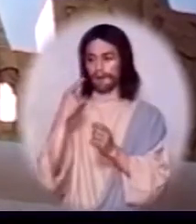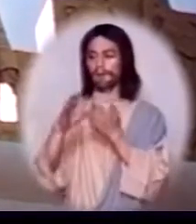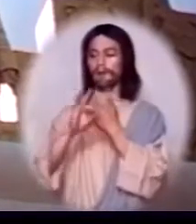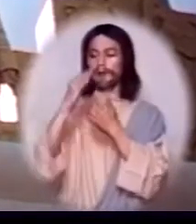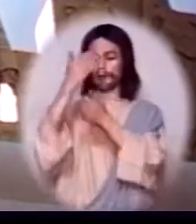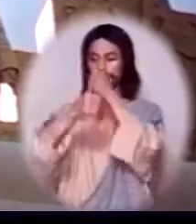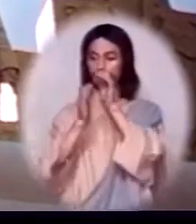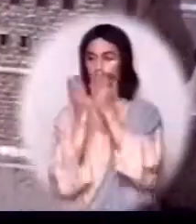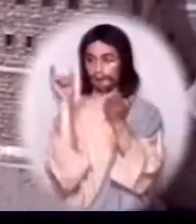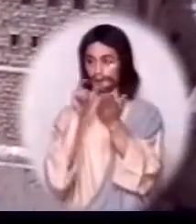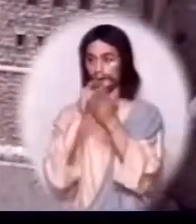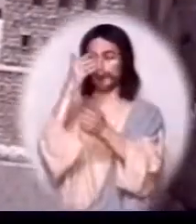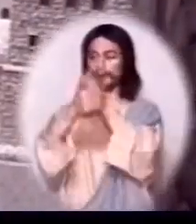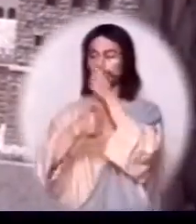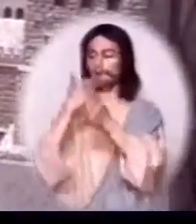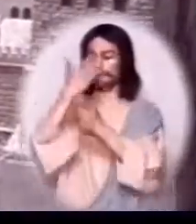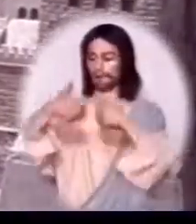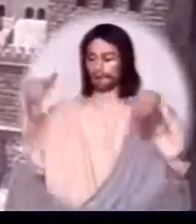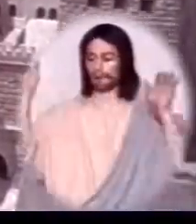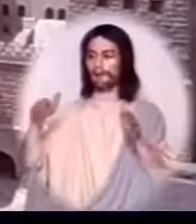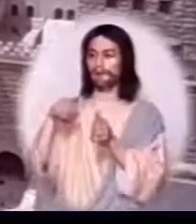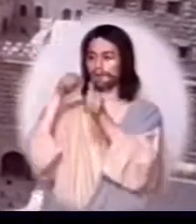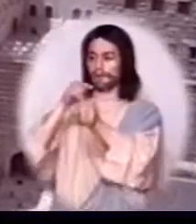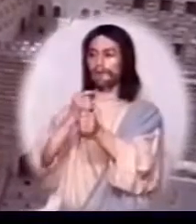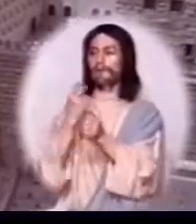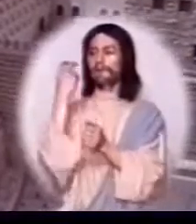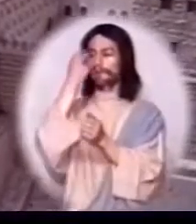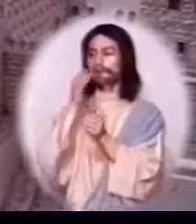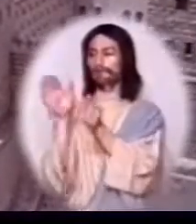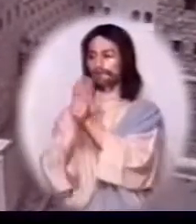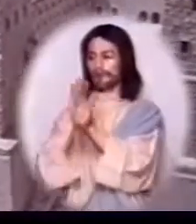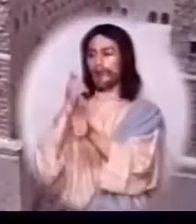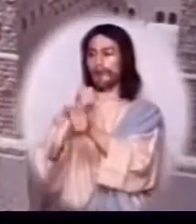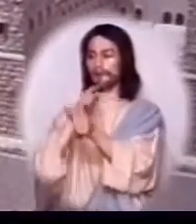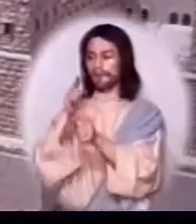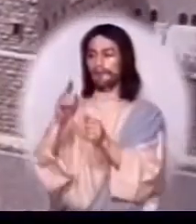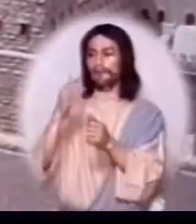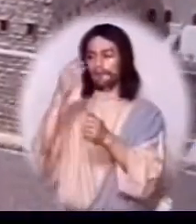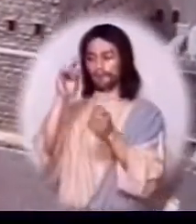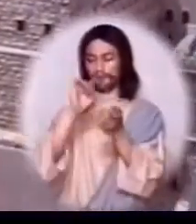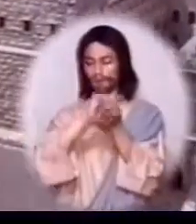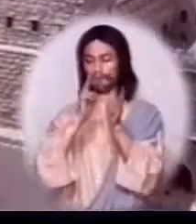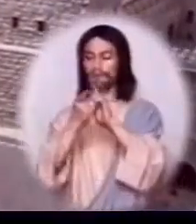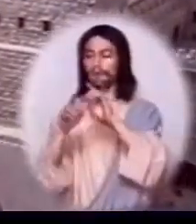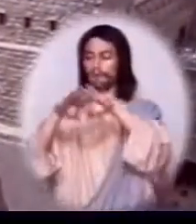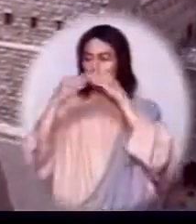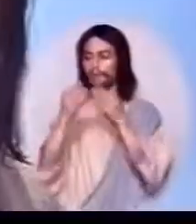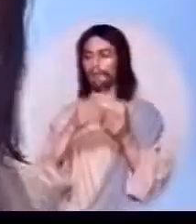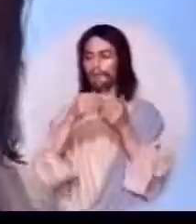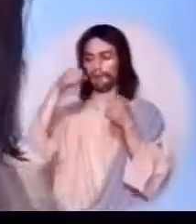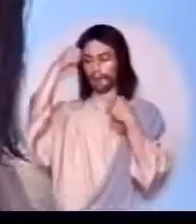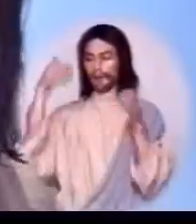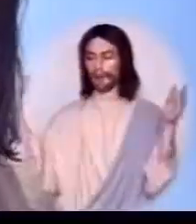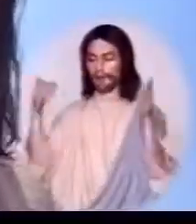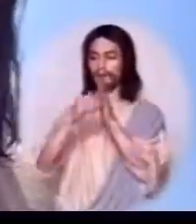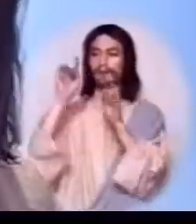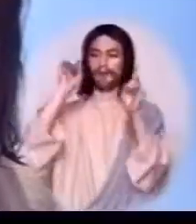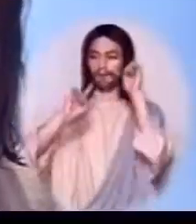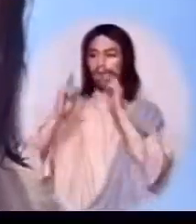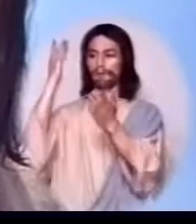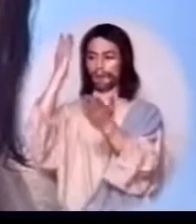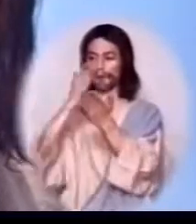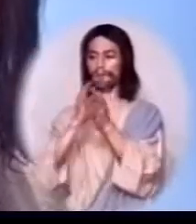뛰어내려봐라. 성경에 말하기를 하나님이 천사들을 시켜 너를 지켜주실 것이니 그들이 손으로 너를 받들어 네